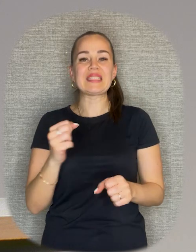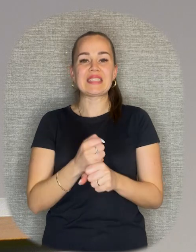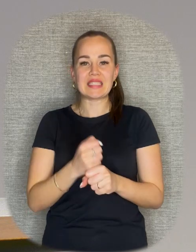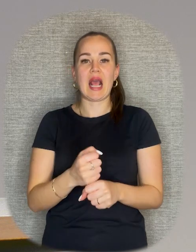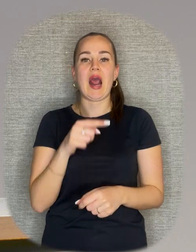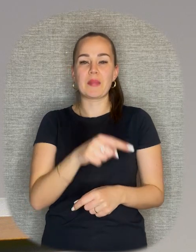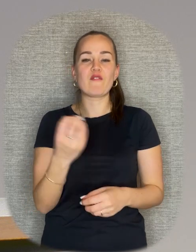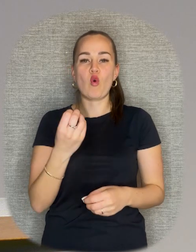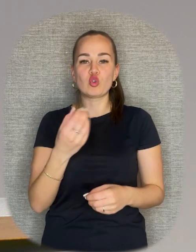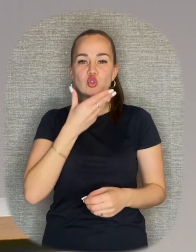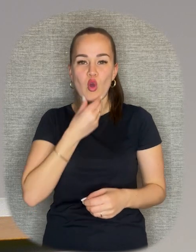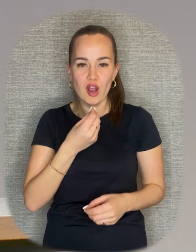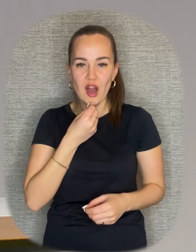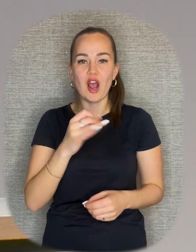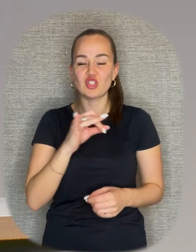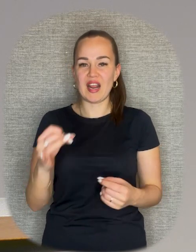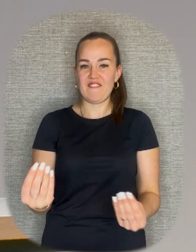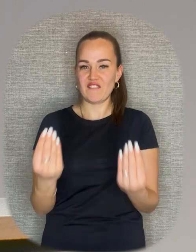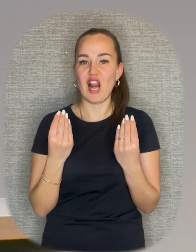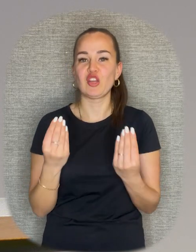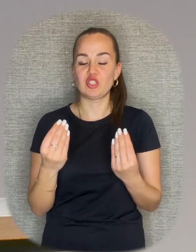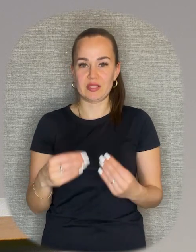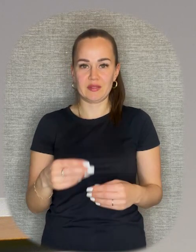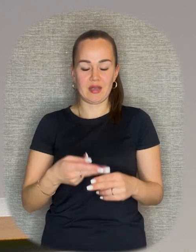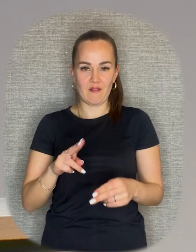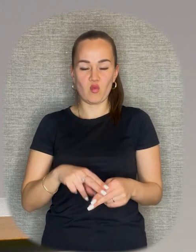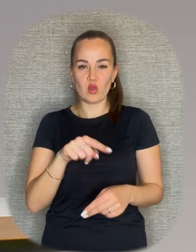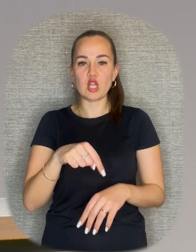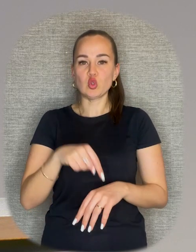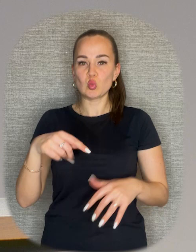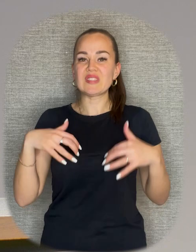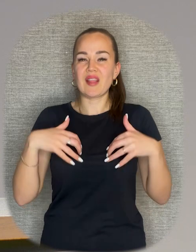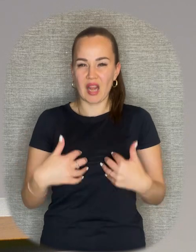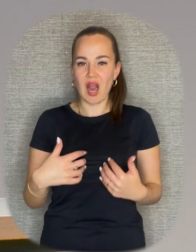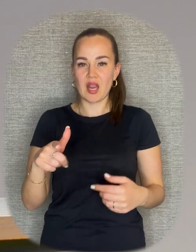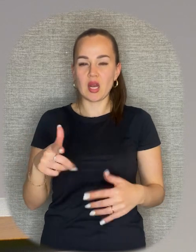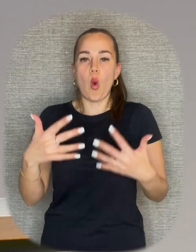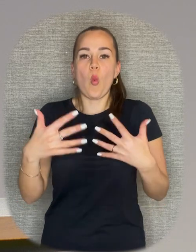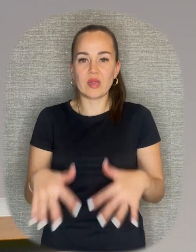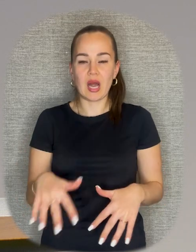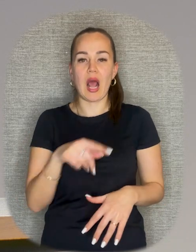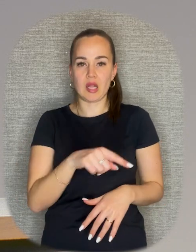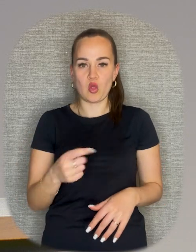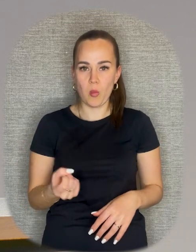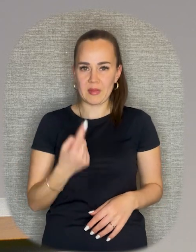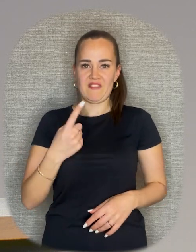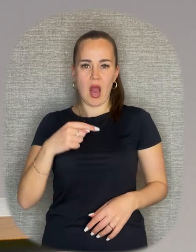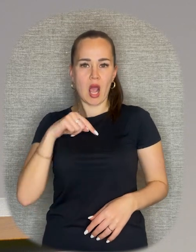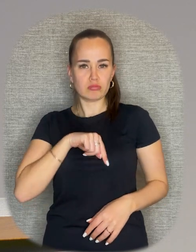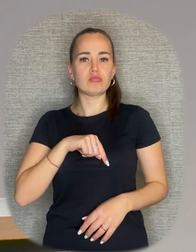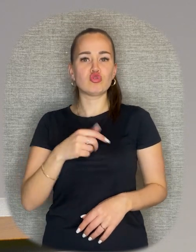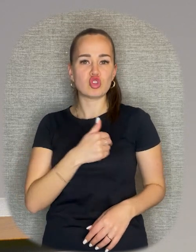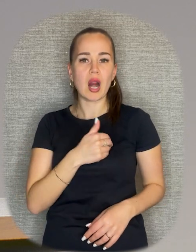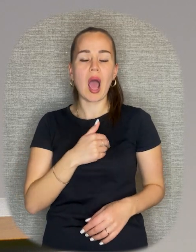и сделаем его ещё краше и ещё величественные то есть вот этот Пафос Вот это чувство трагедии утраты оно